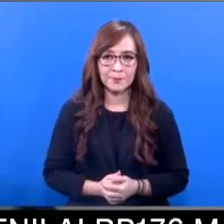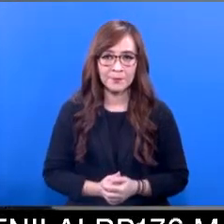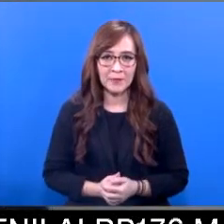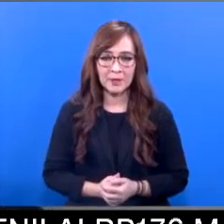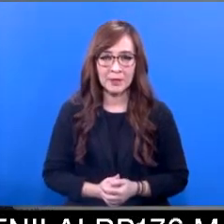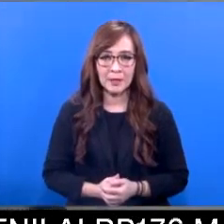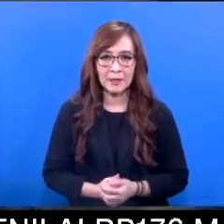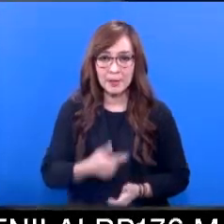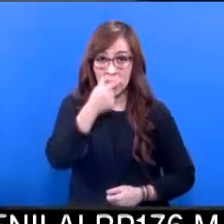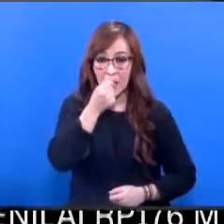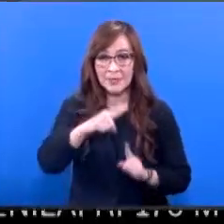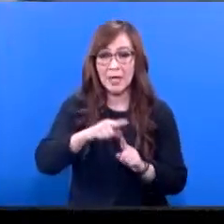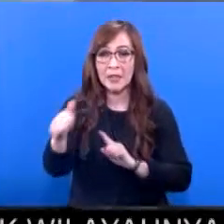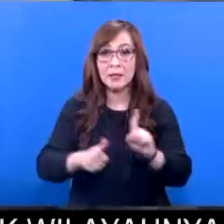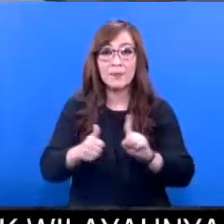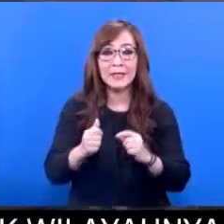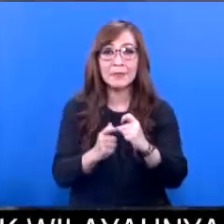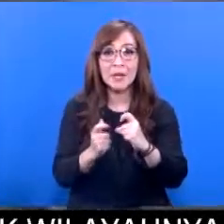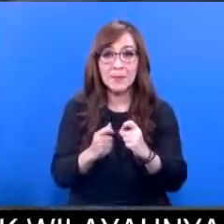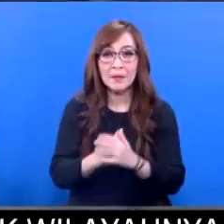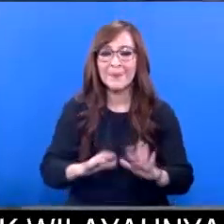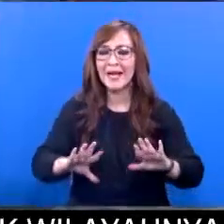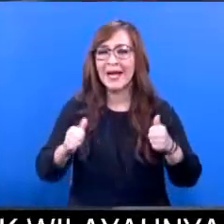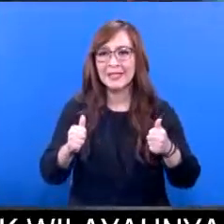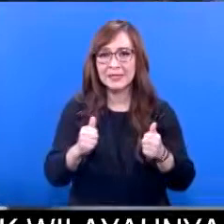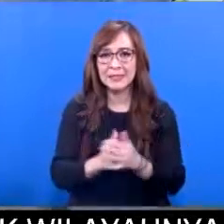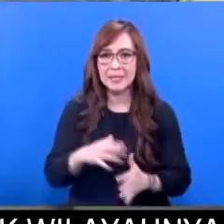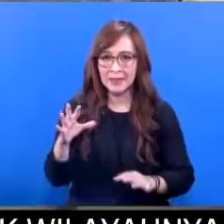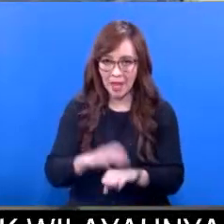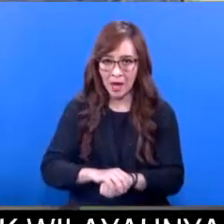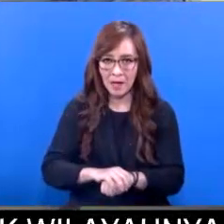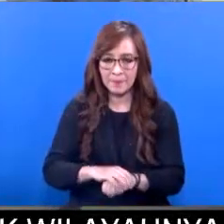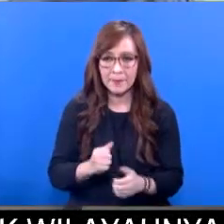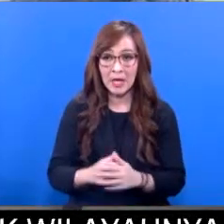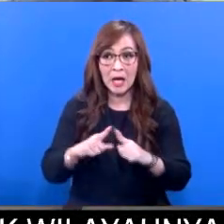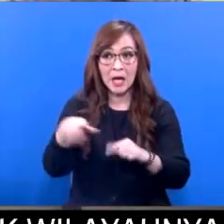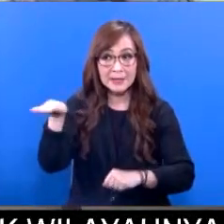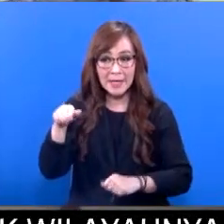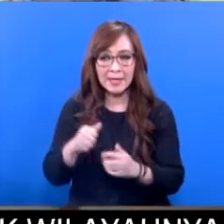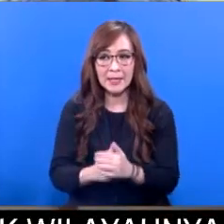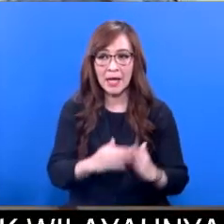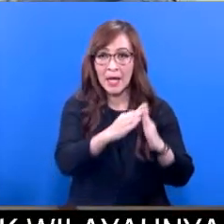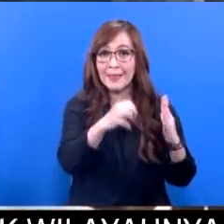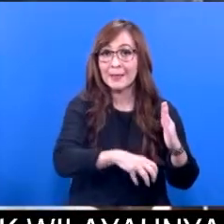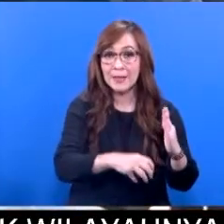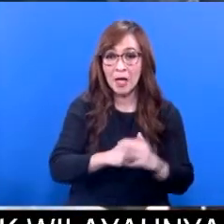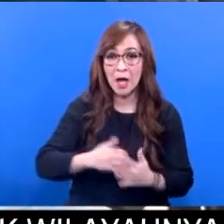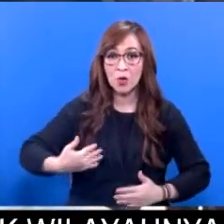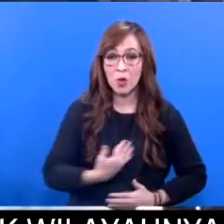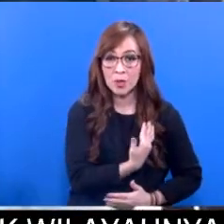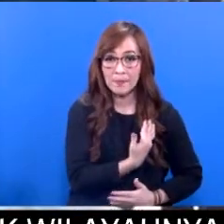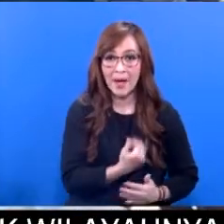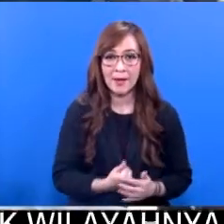16 September, pelaku berinisial AZ ditangkap polisi. AZ ternyata adalah tetangga korban yang juga tinggal di perumahan Bumi